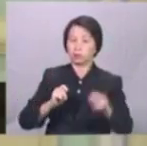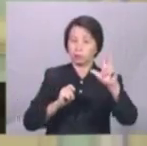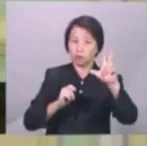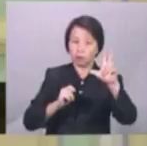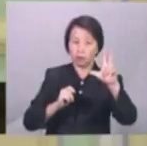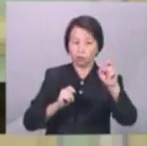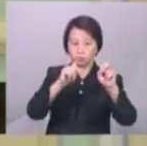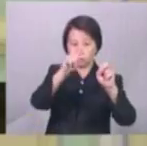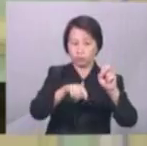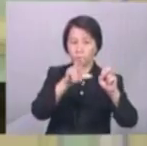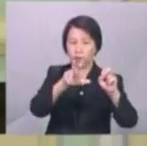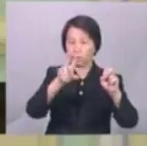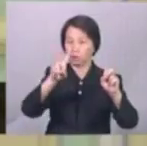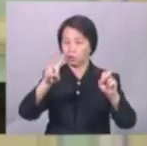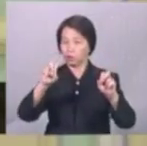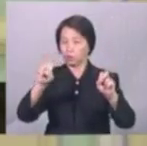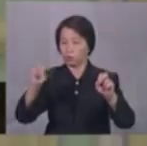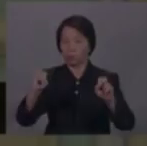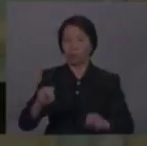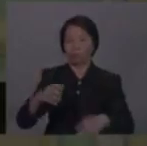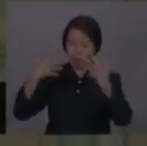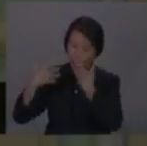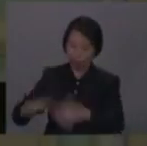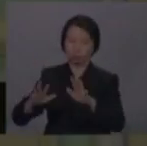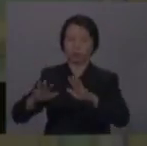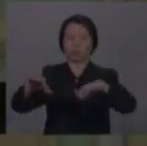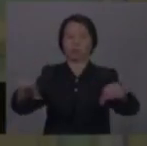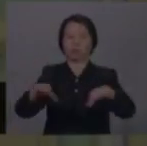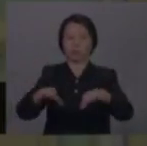30 Mac 2020 mereka telah pun melakukan